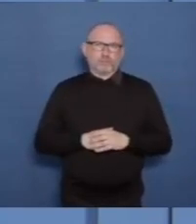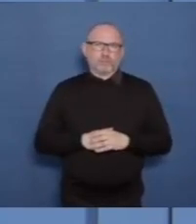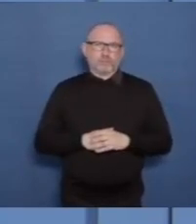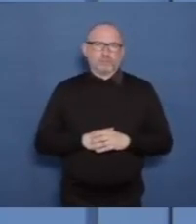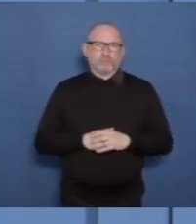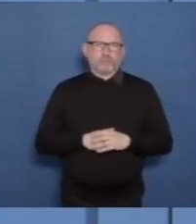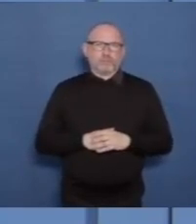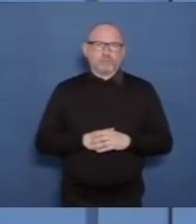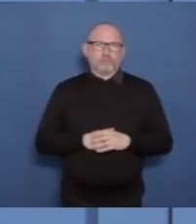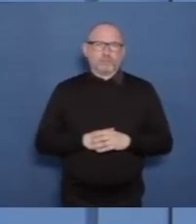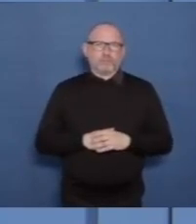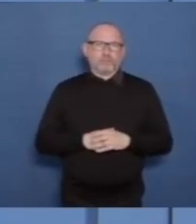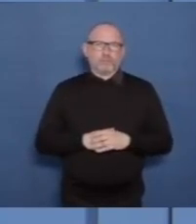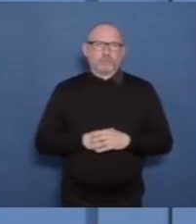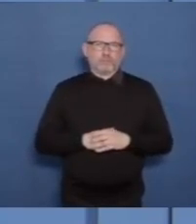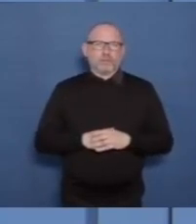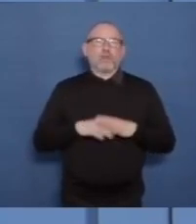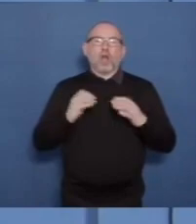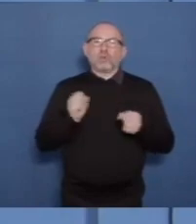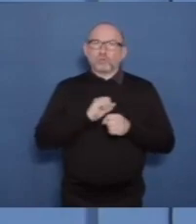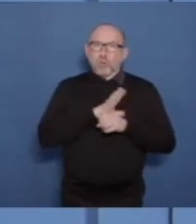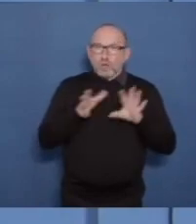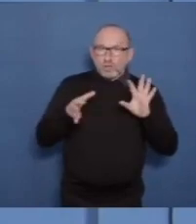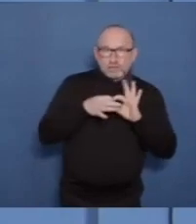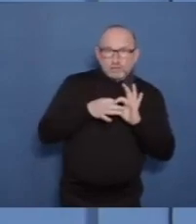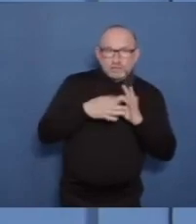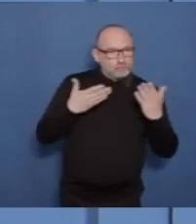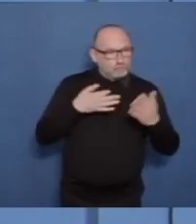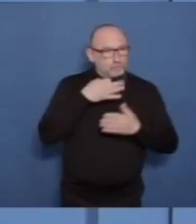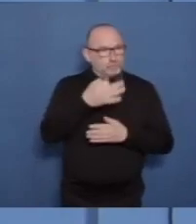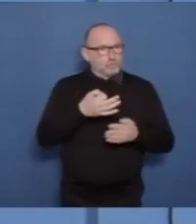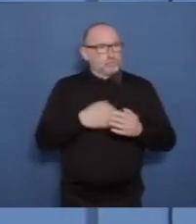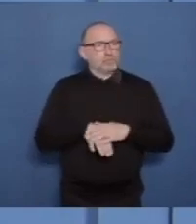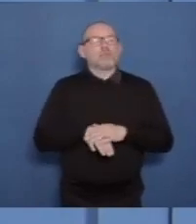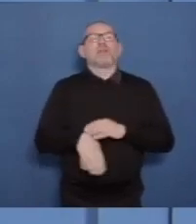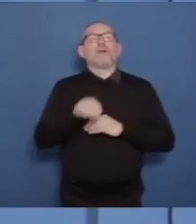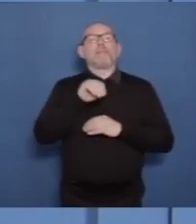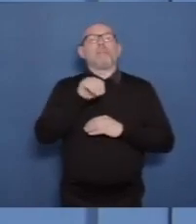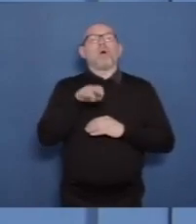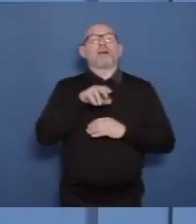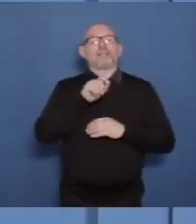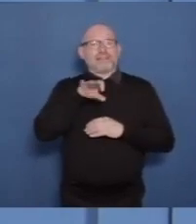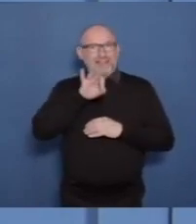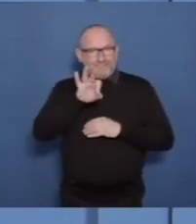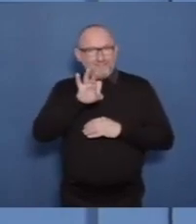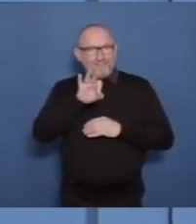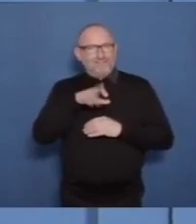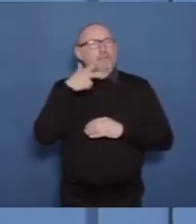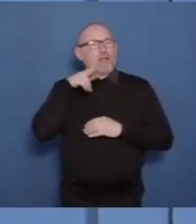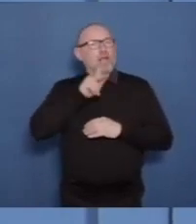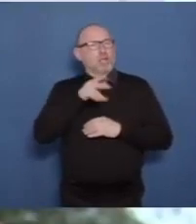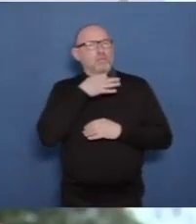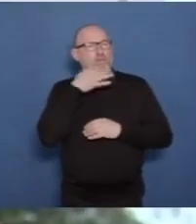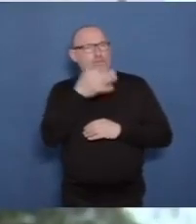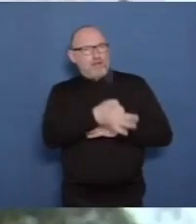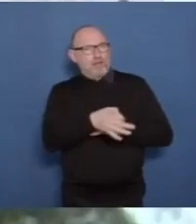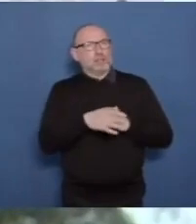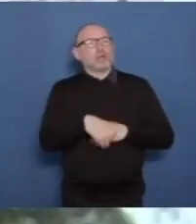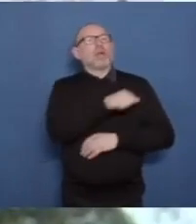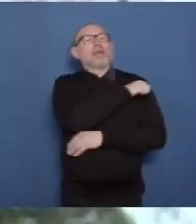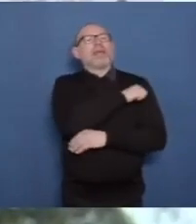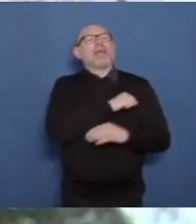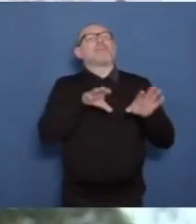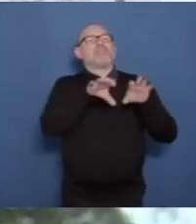Dann eine weitere Frage zum Thema Corona, Frau Kollegin. Andrea Maurer vom ZDF an Herrn Kautz. Sie sprechen das Impfregister an,